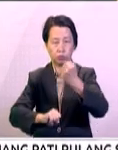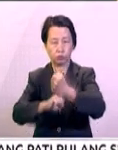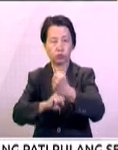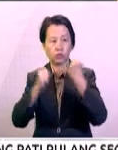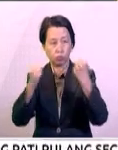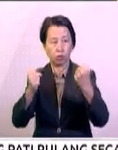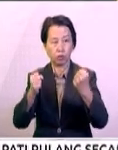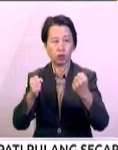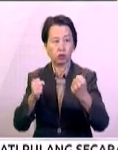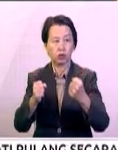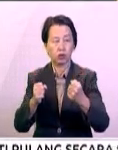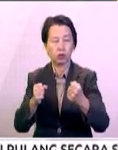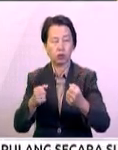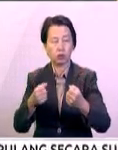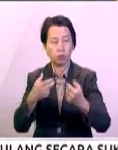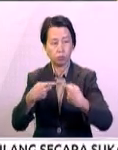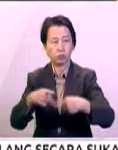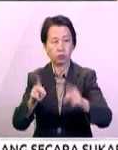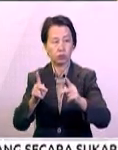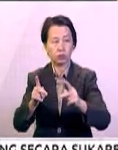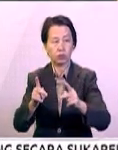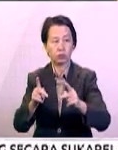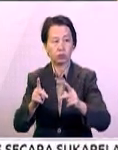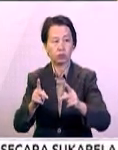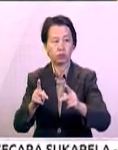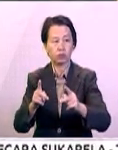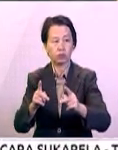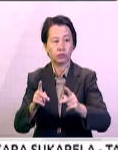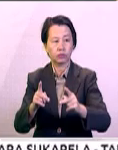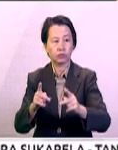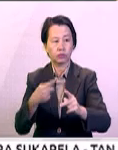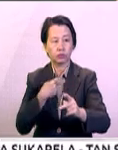Asian Cup ni, peluang katakan untuk